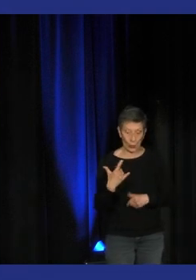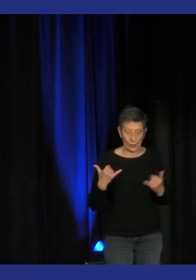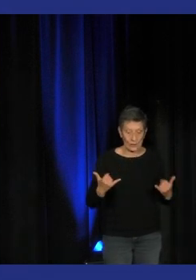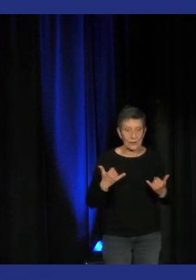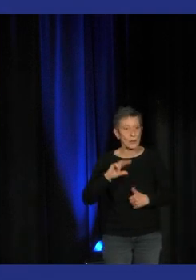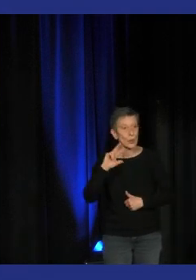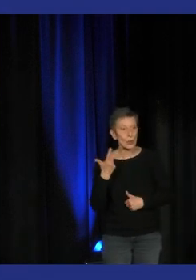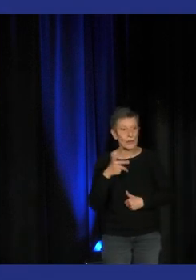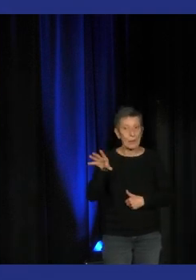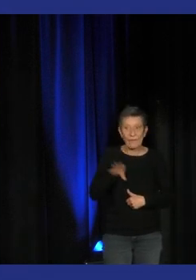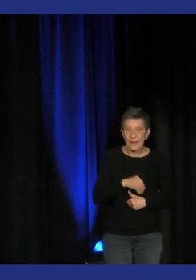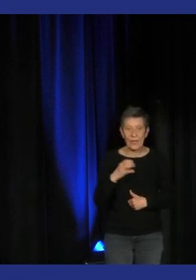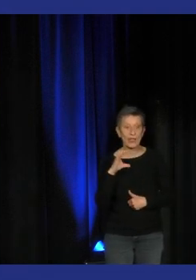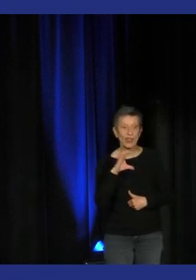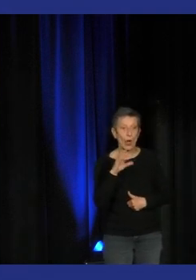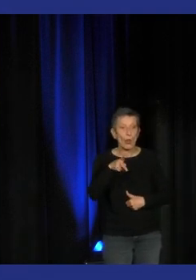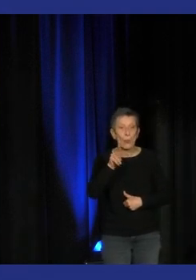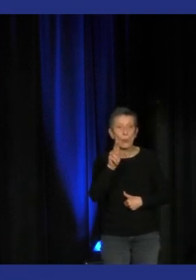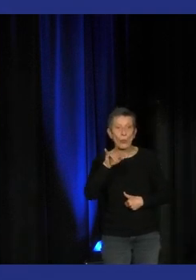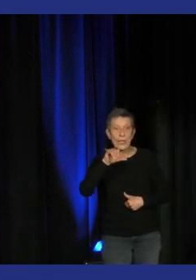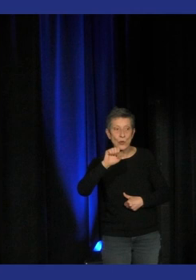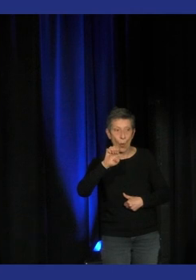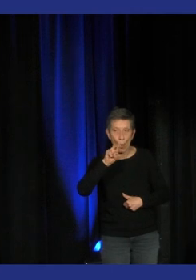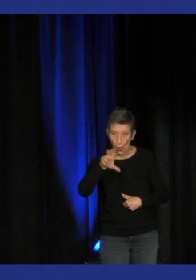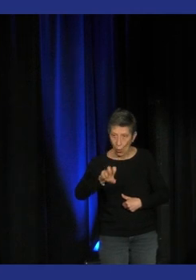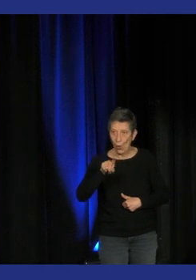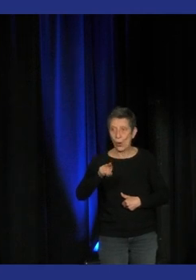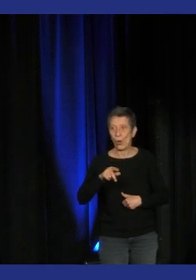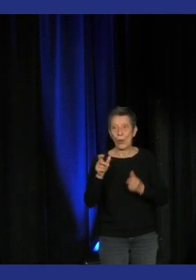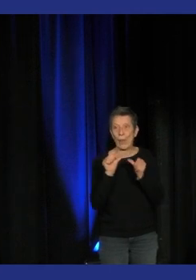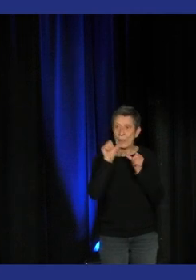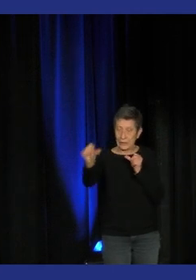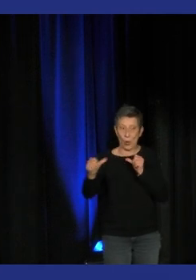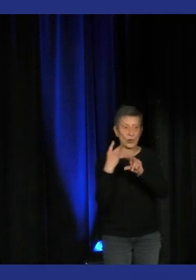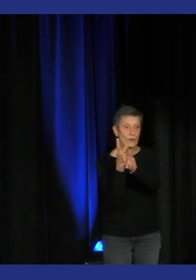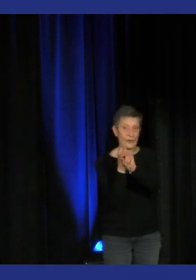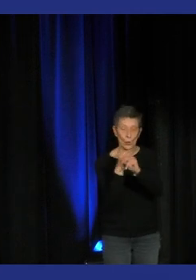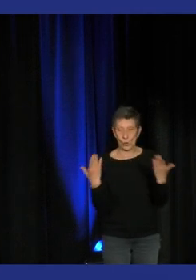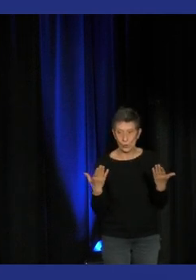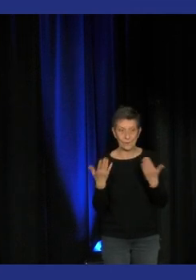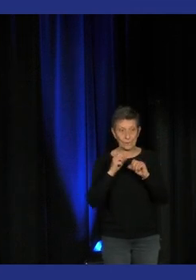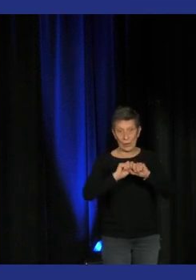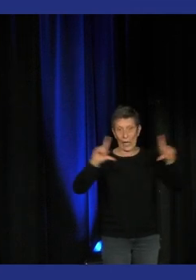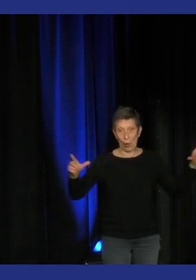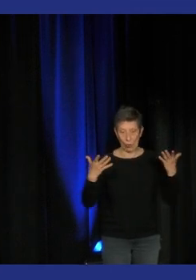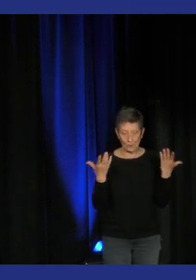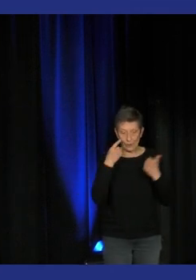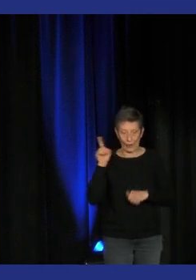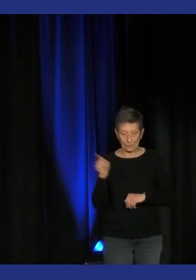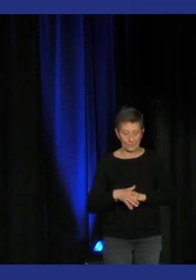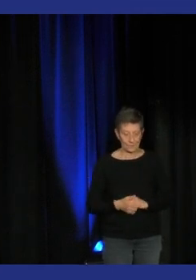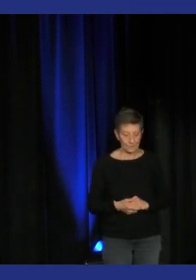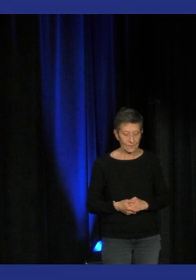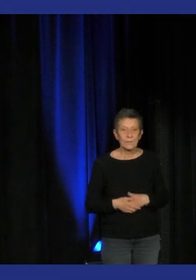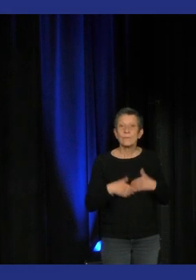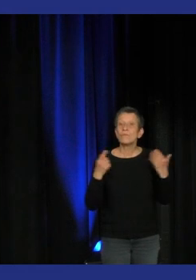La troisième invitée est Charlotte Puisieux qui va nous rejoindre ou qui est déjà en visio, donc vous pourrez la voir sur l'écran.